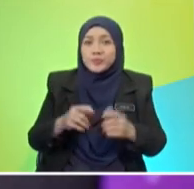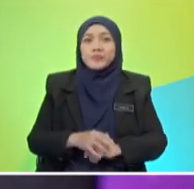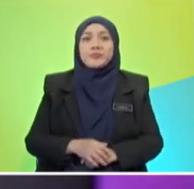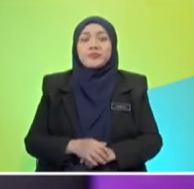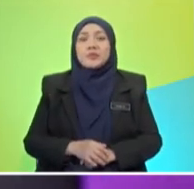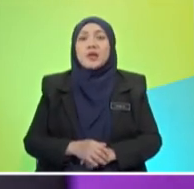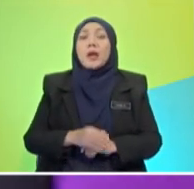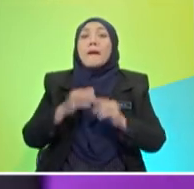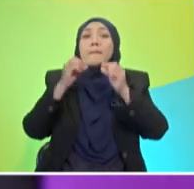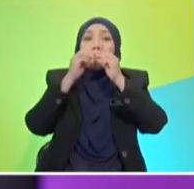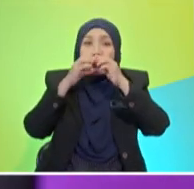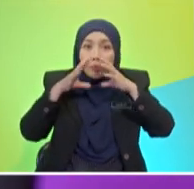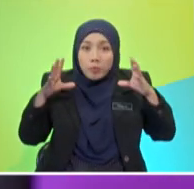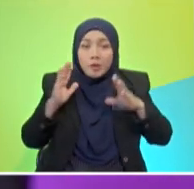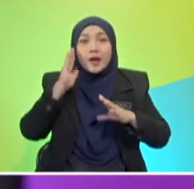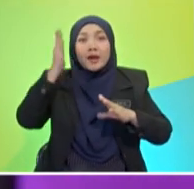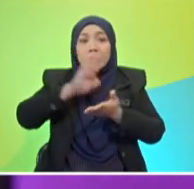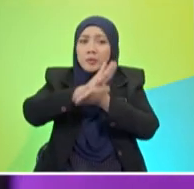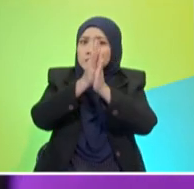Belon akan menjadi